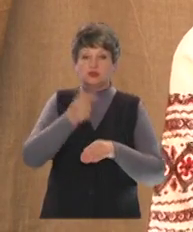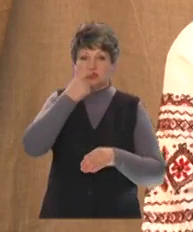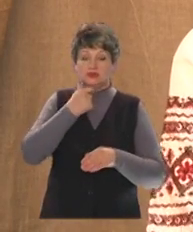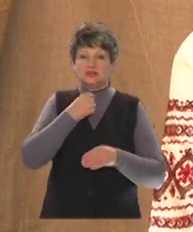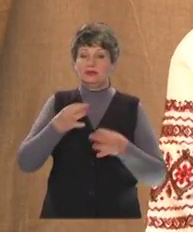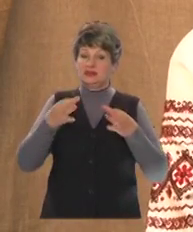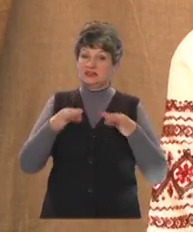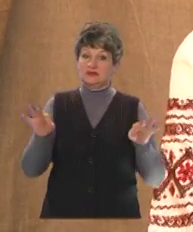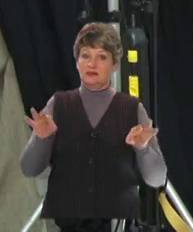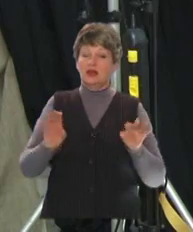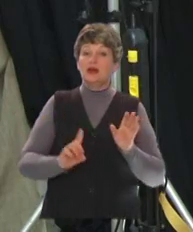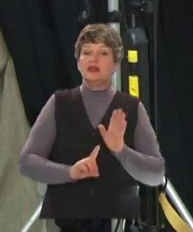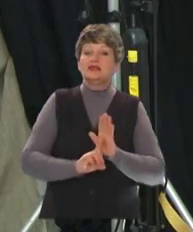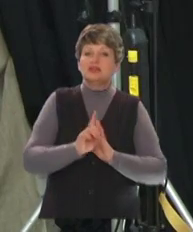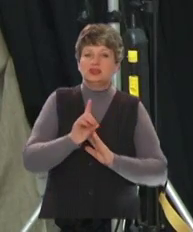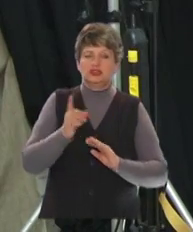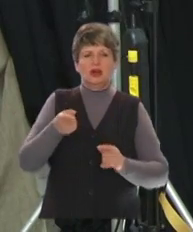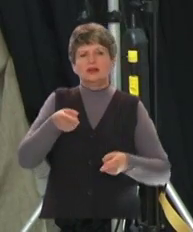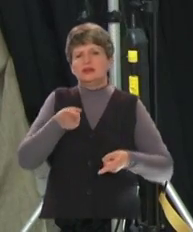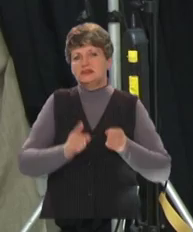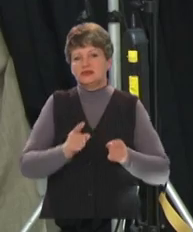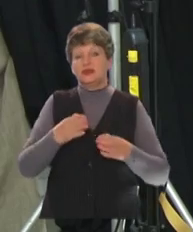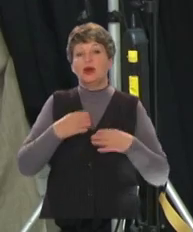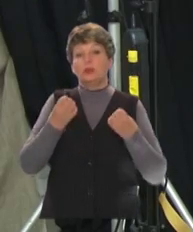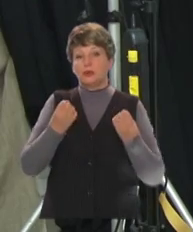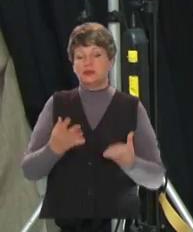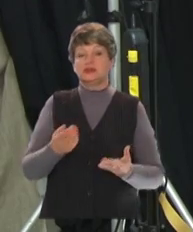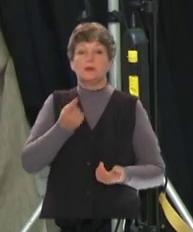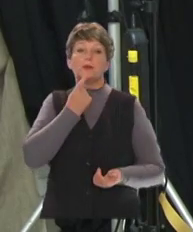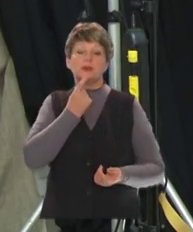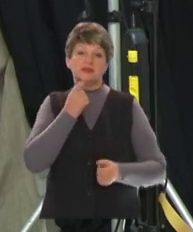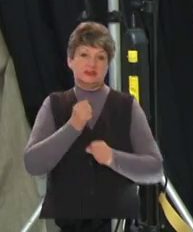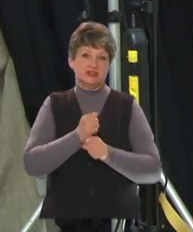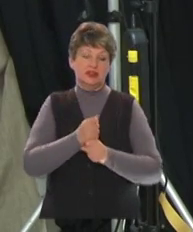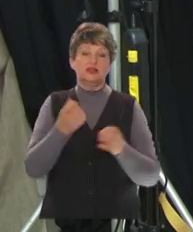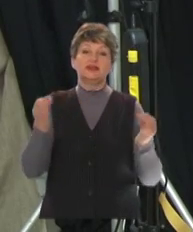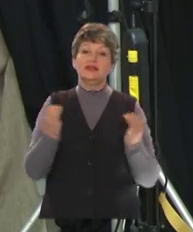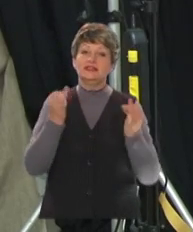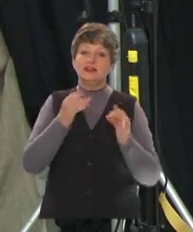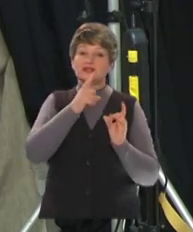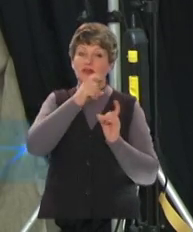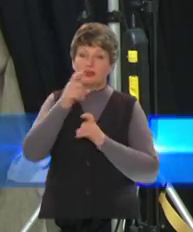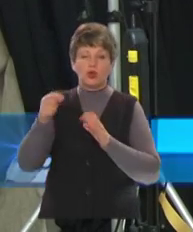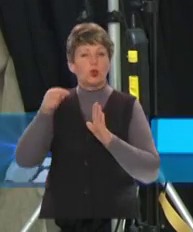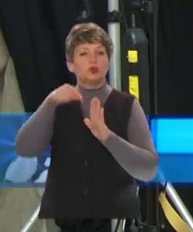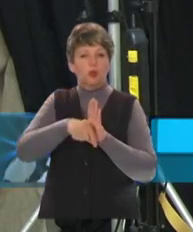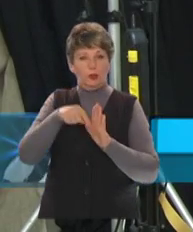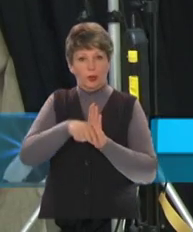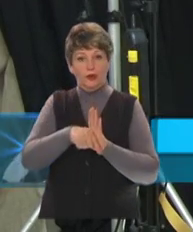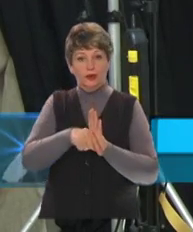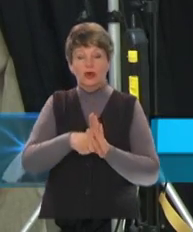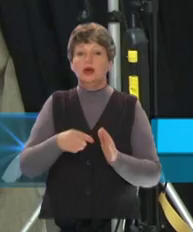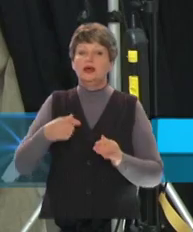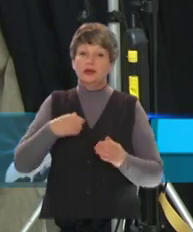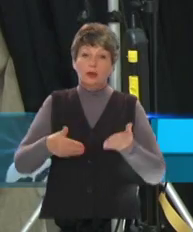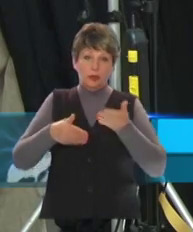себе почували. Изначально, естественно, просто я пытался сделать более интересную фотографию, более глубокую